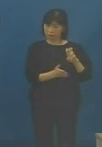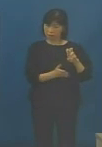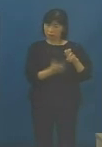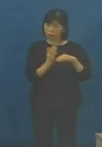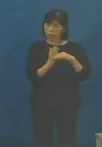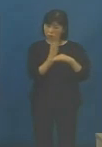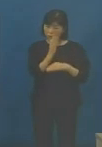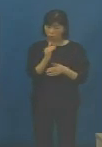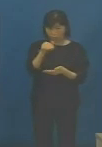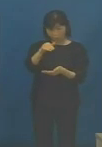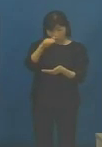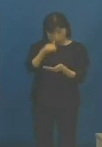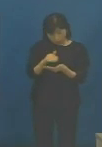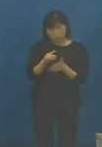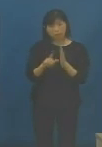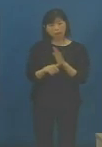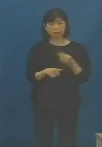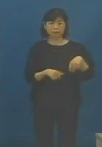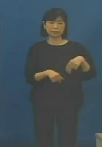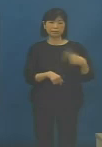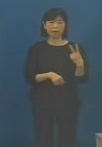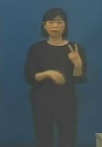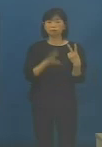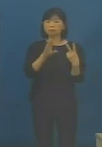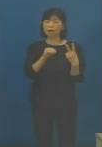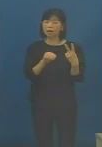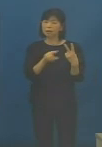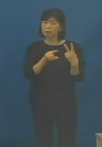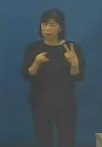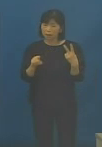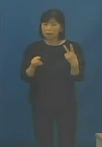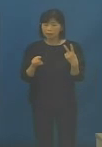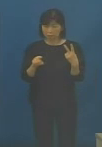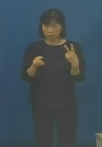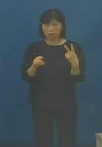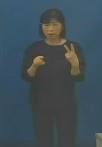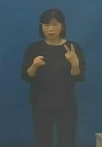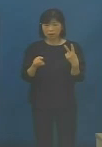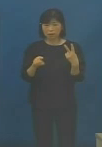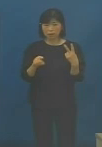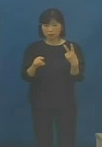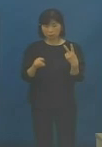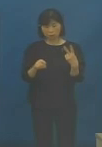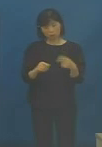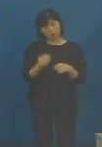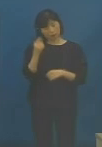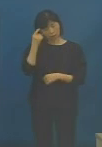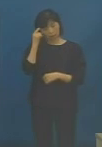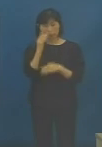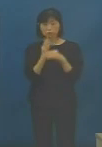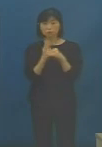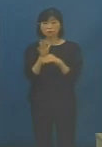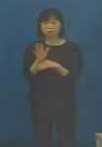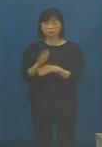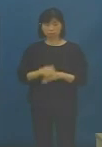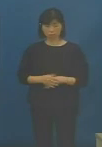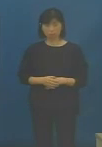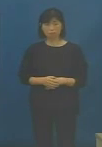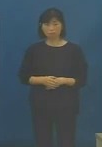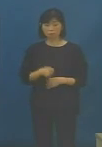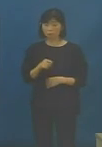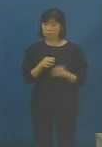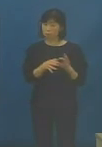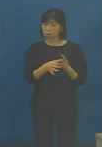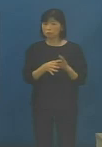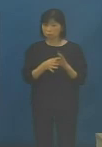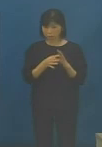というような場合には200万円上限で3分の2の補助率ということを考えております。まあ、これによって